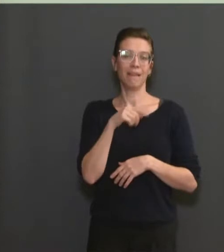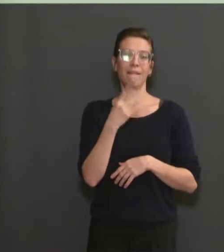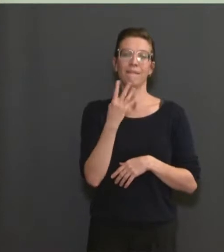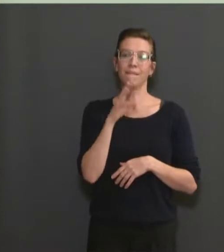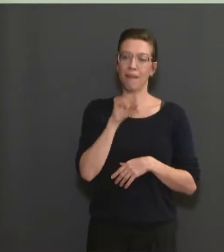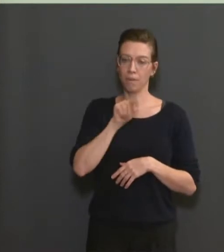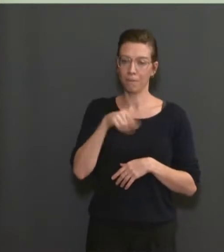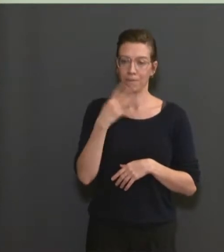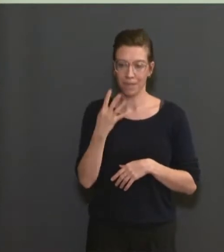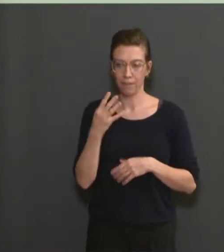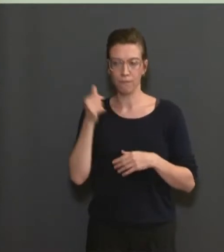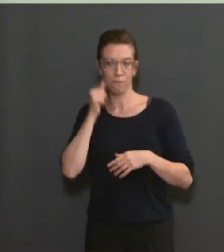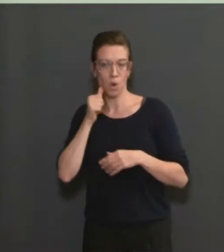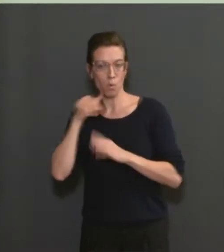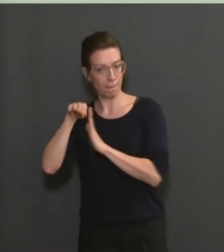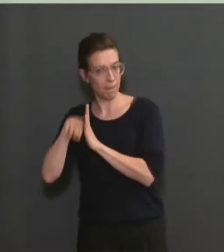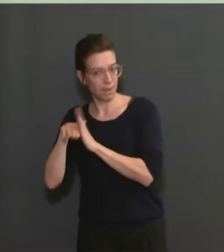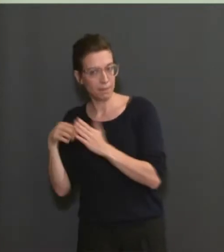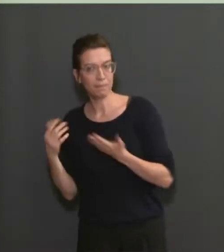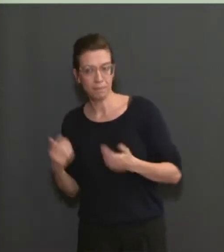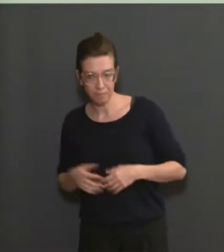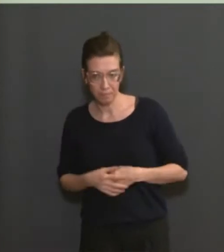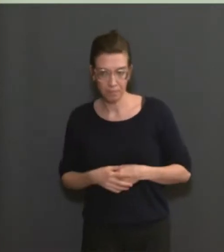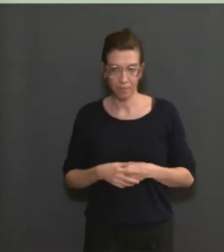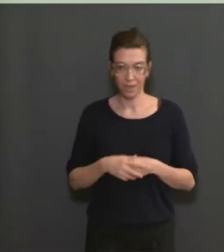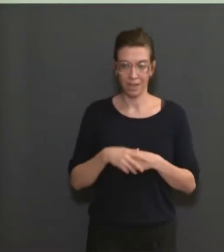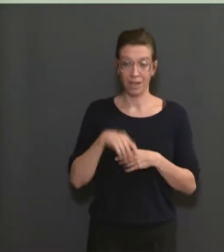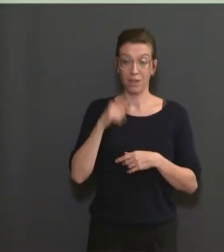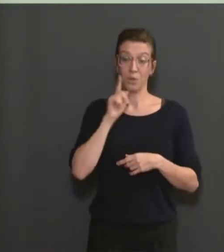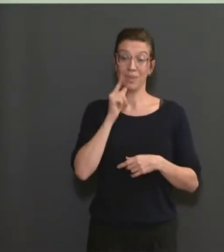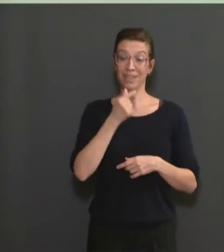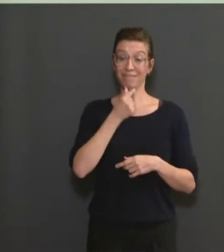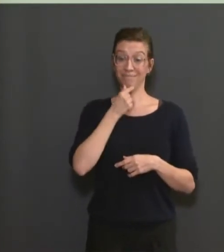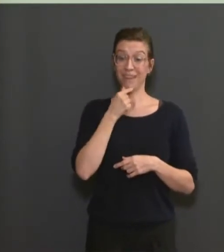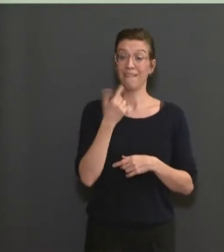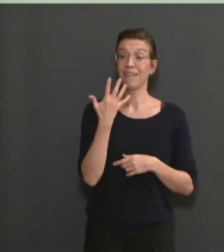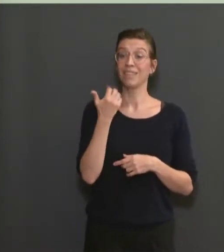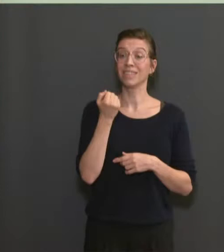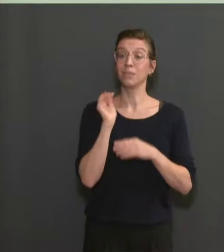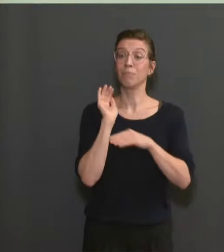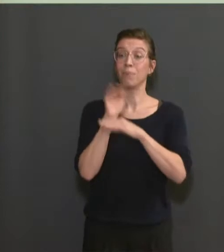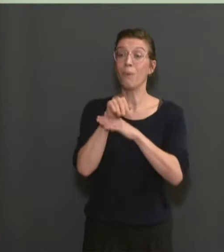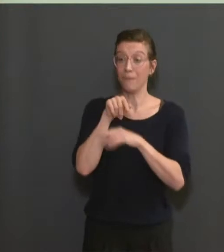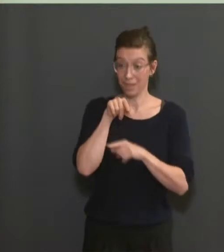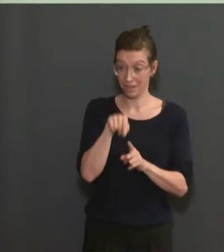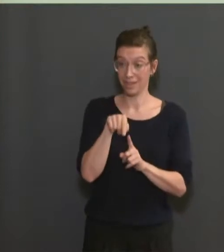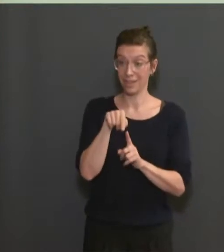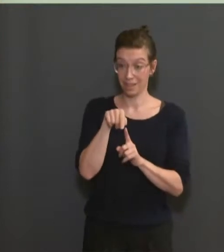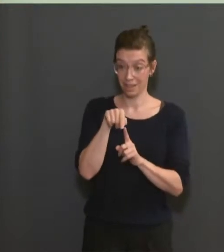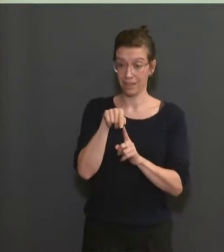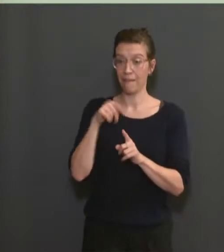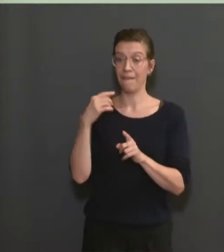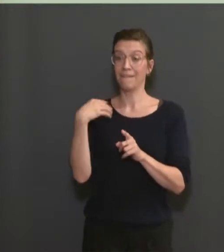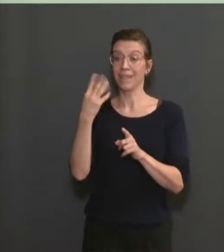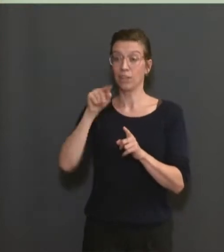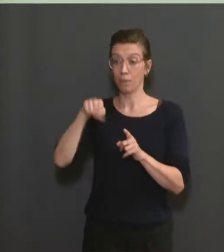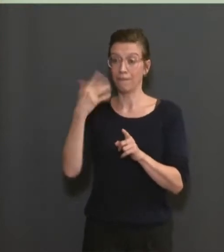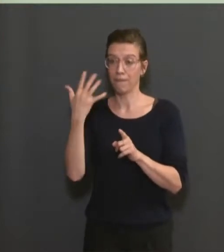Bij de patiënten ouder dan 65 jaar kwam 14,5% uit een